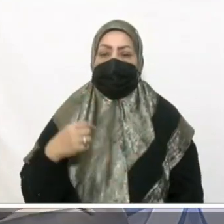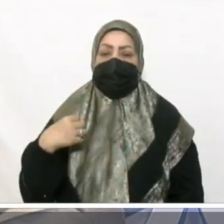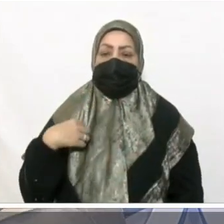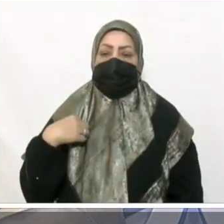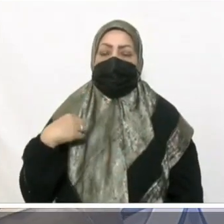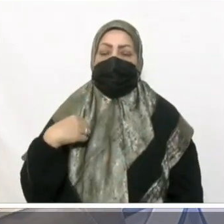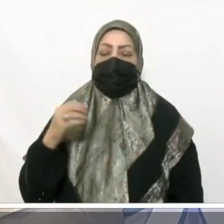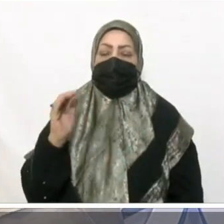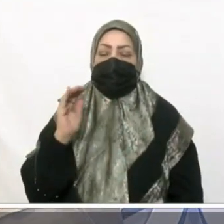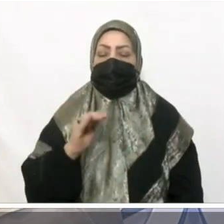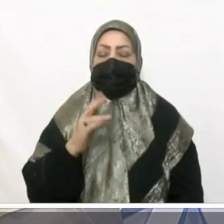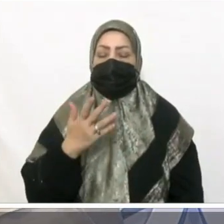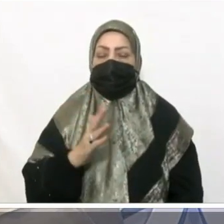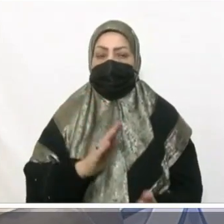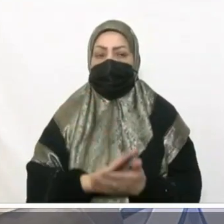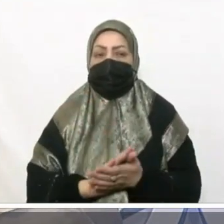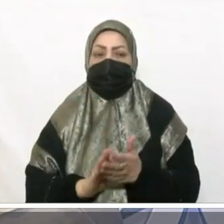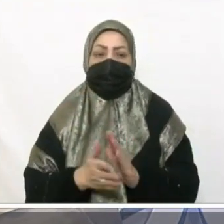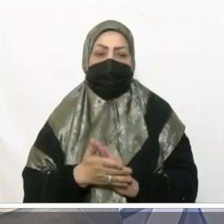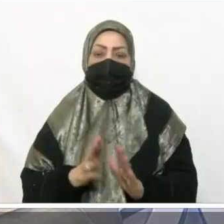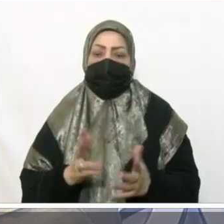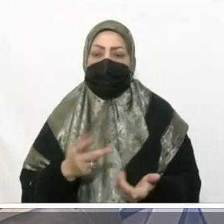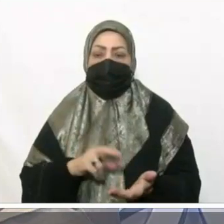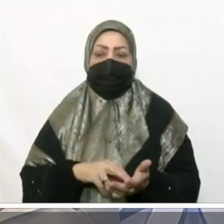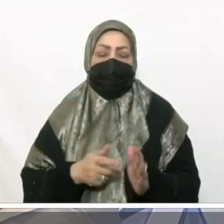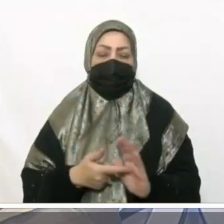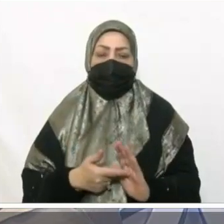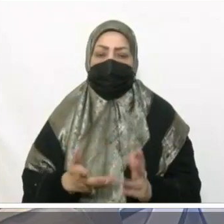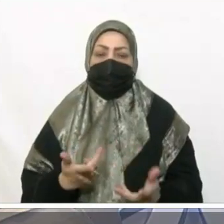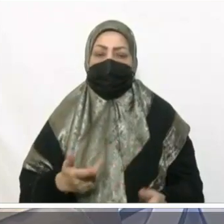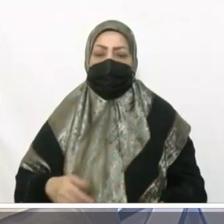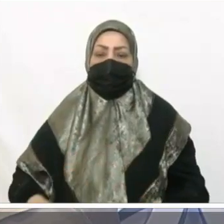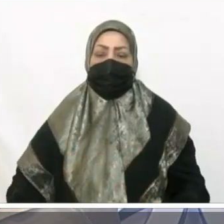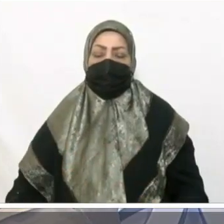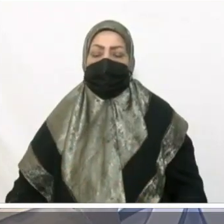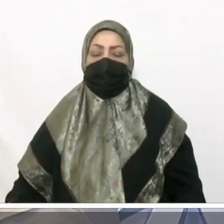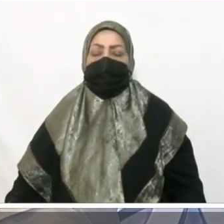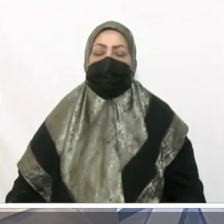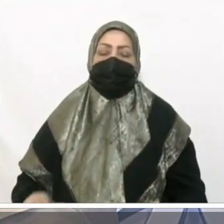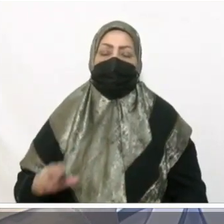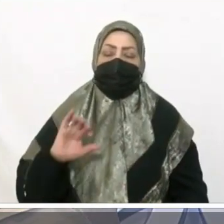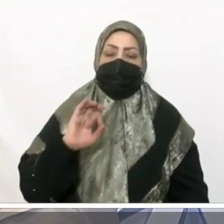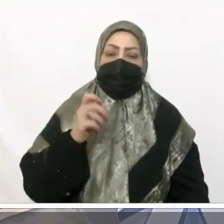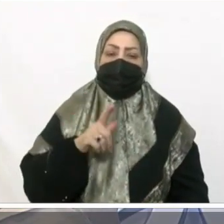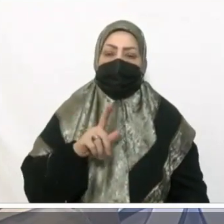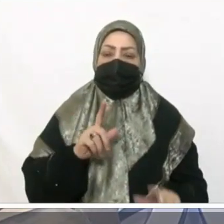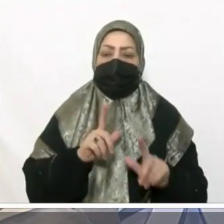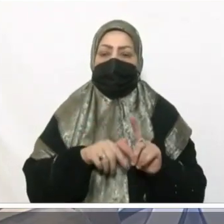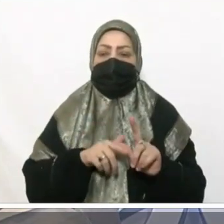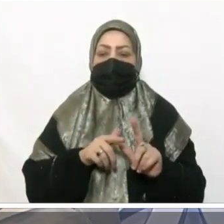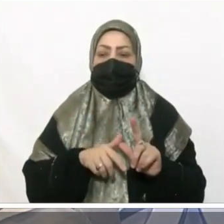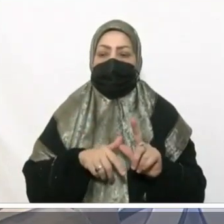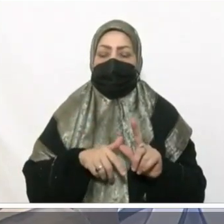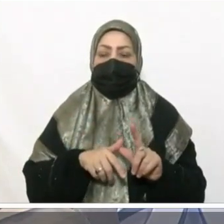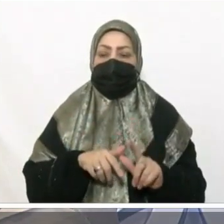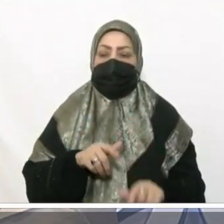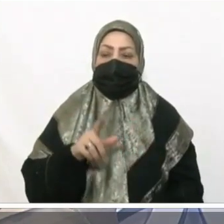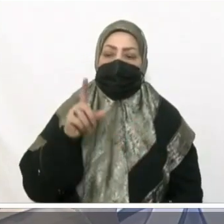شاورهم ونأخذ من ضياهم إخاء إن أمر الناس